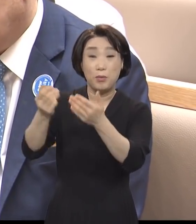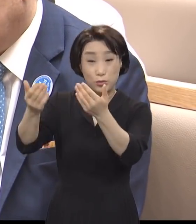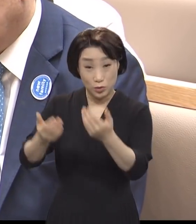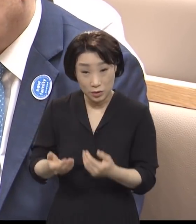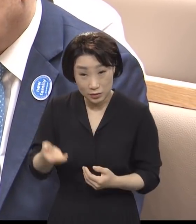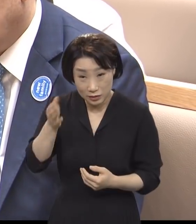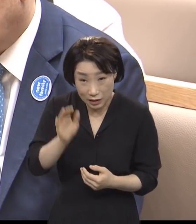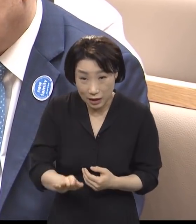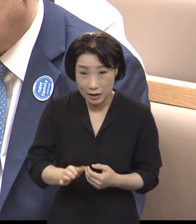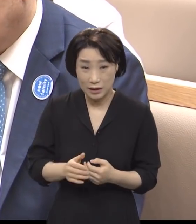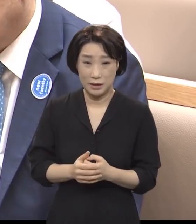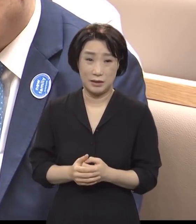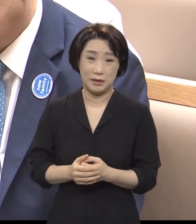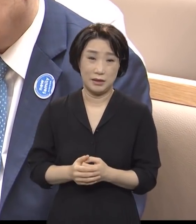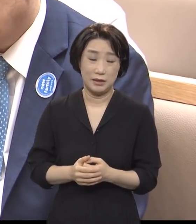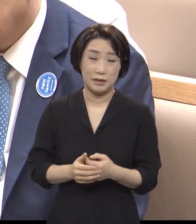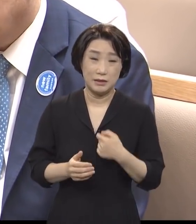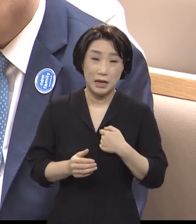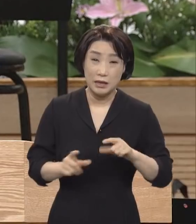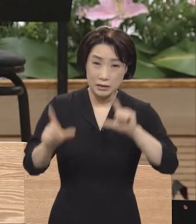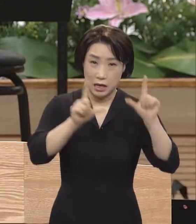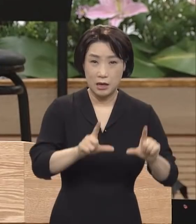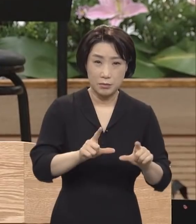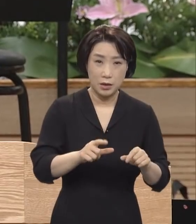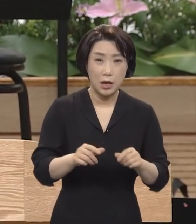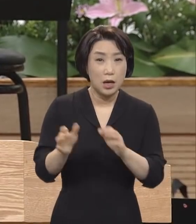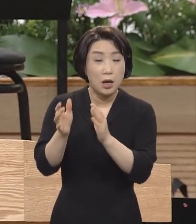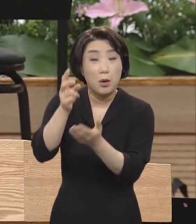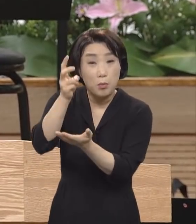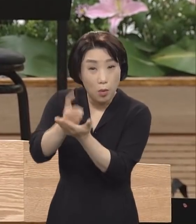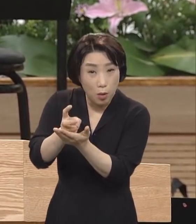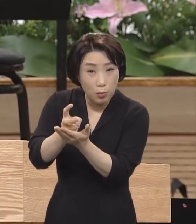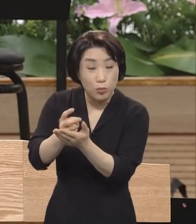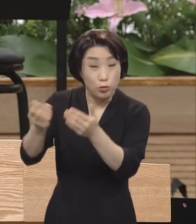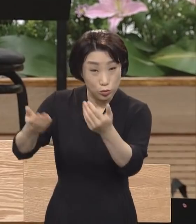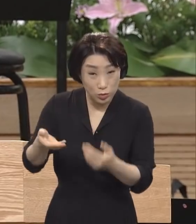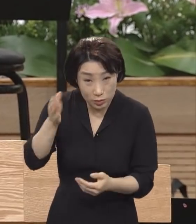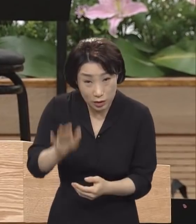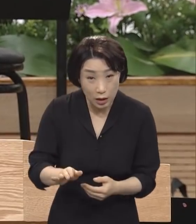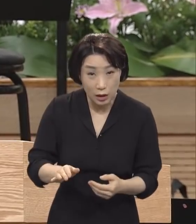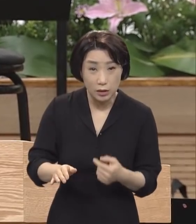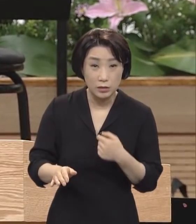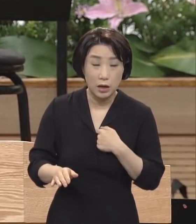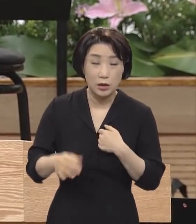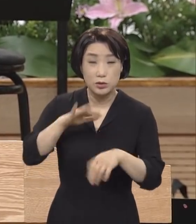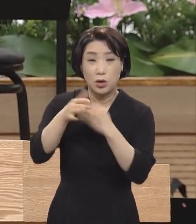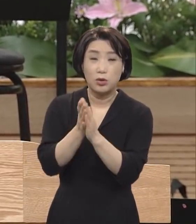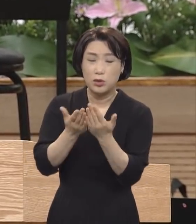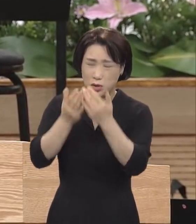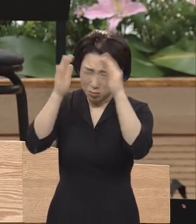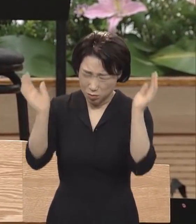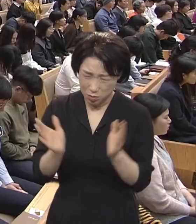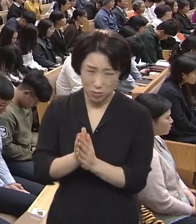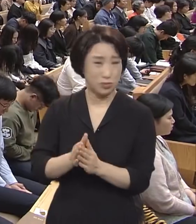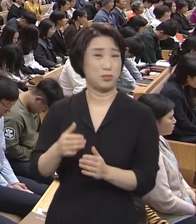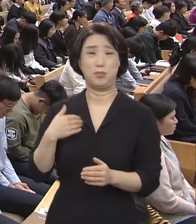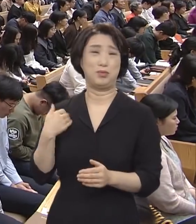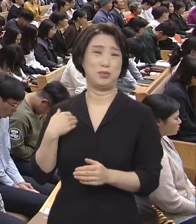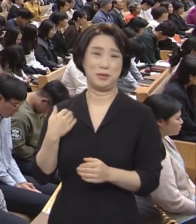우리의 삶에 교과서를 주었으나 성경 초체를 모릅니다